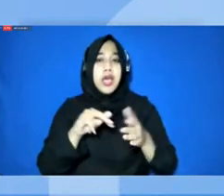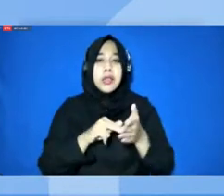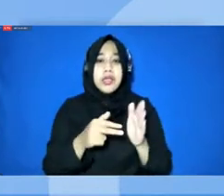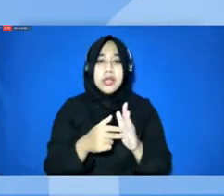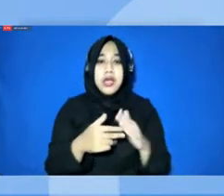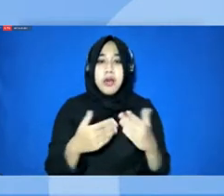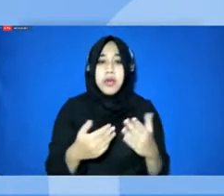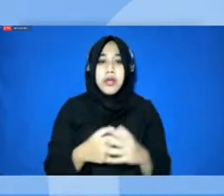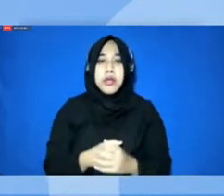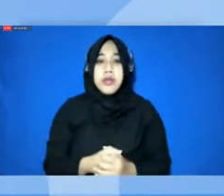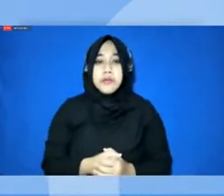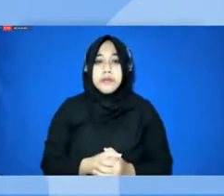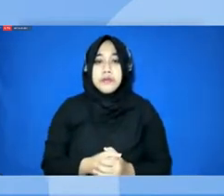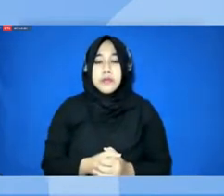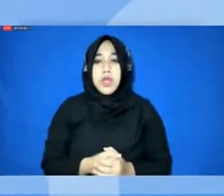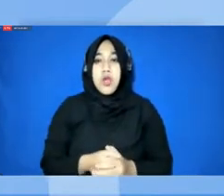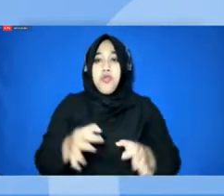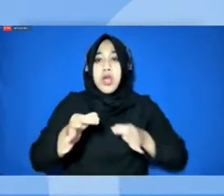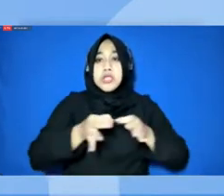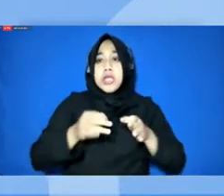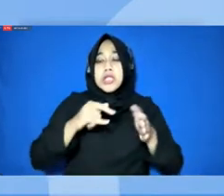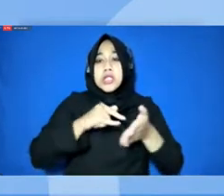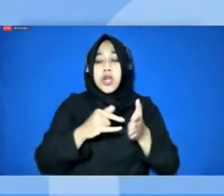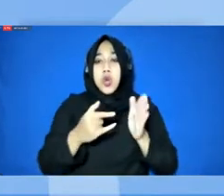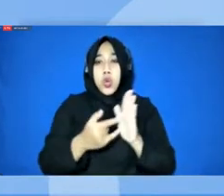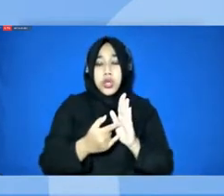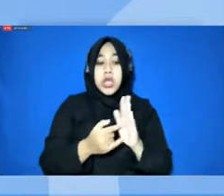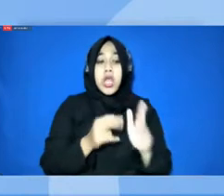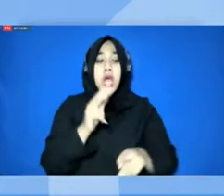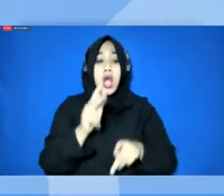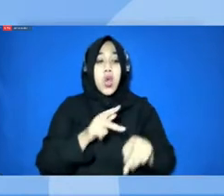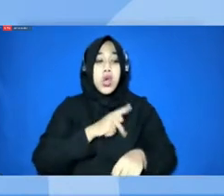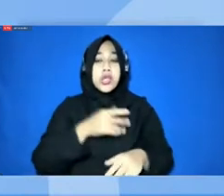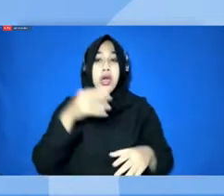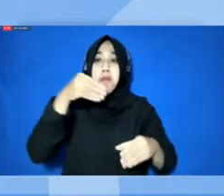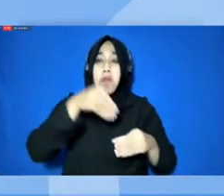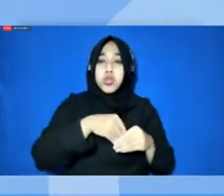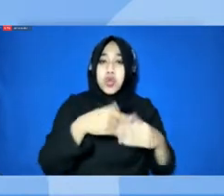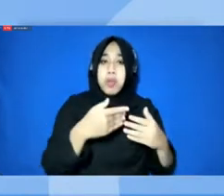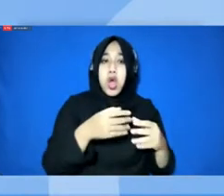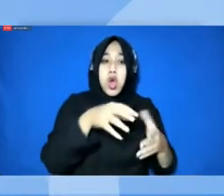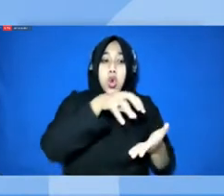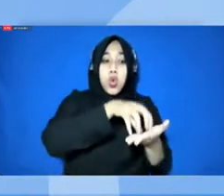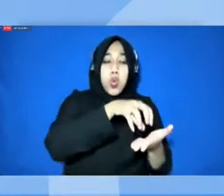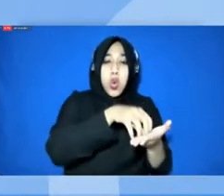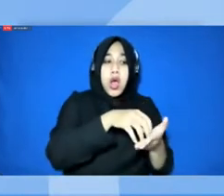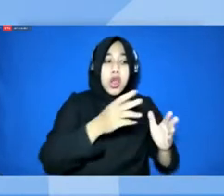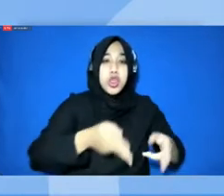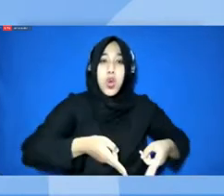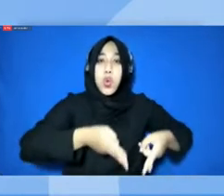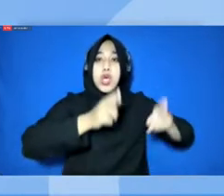adalah fasilitas teknologi di mana kalau misalnya kita masuk ke ruang ke gedung